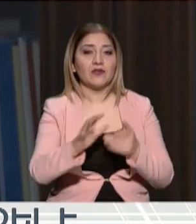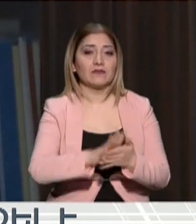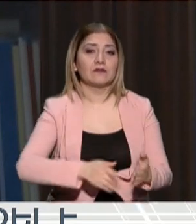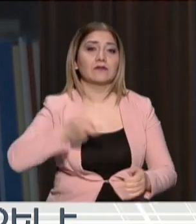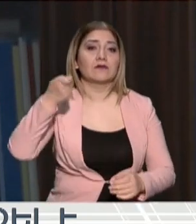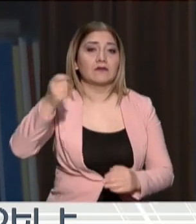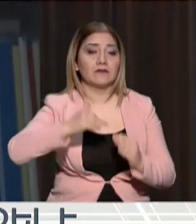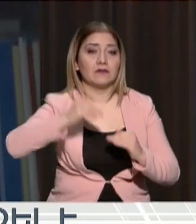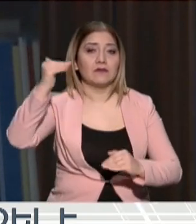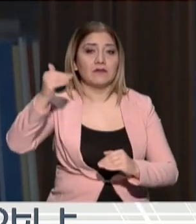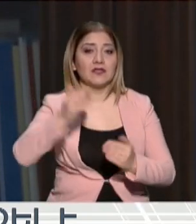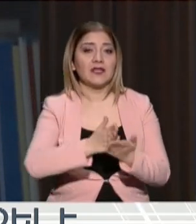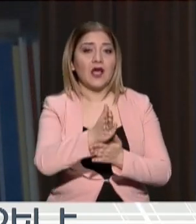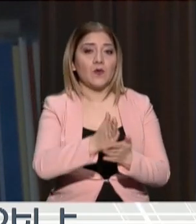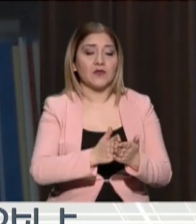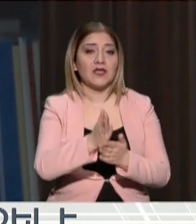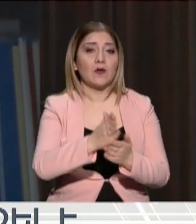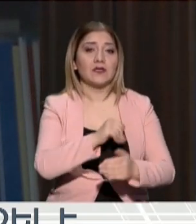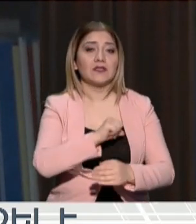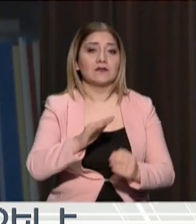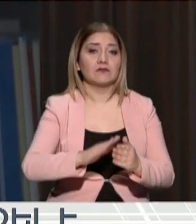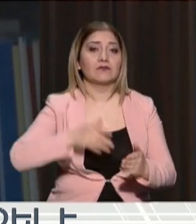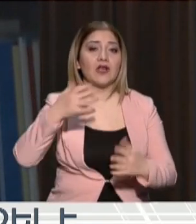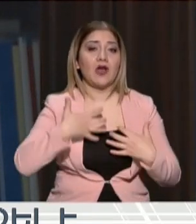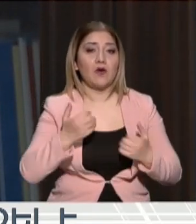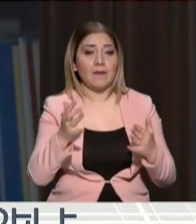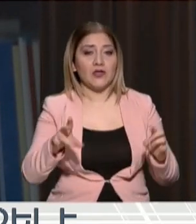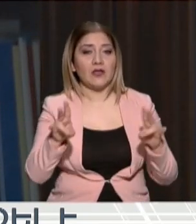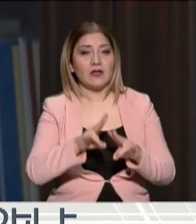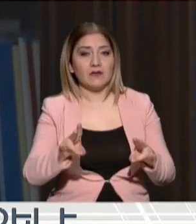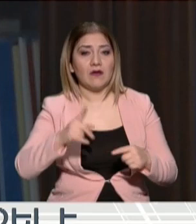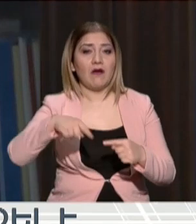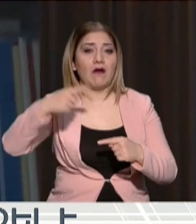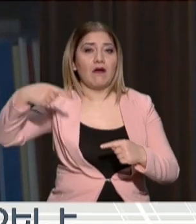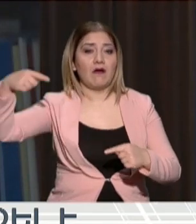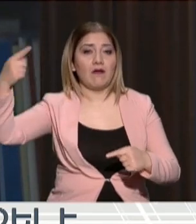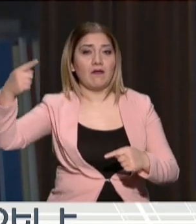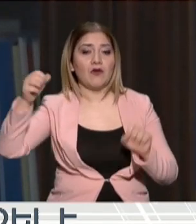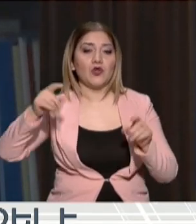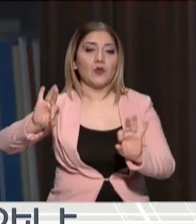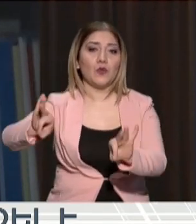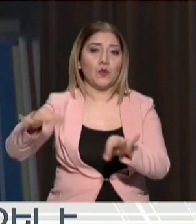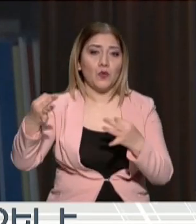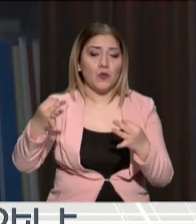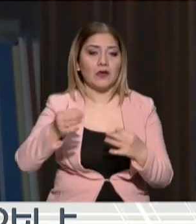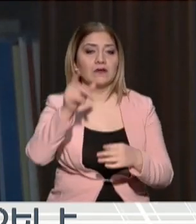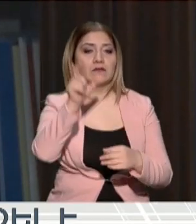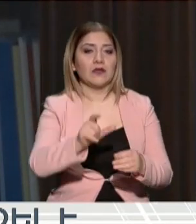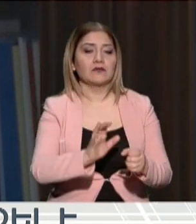էր քրեակատարողական ծառայությանը, ծառայությունն էլ իր հերթին դիմում էր առողջապահության նախարարությանը, որպեսզի կարողանա թույլտվություն